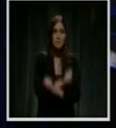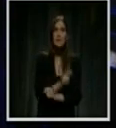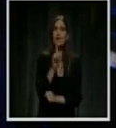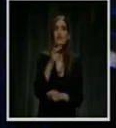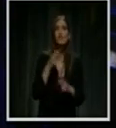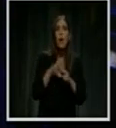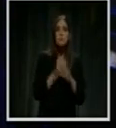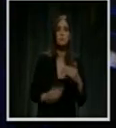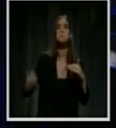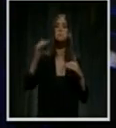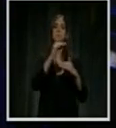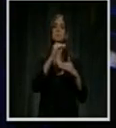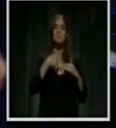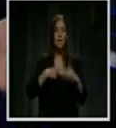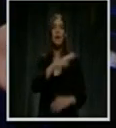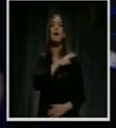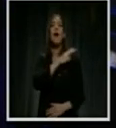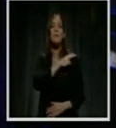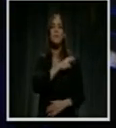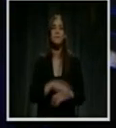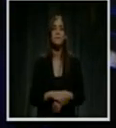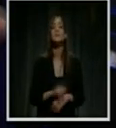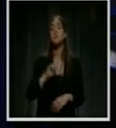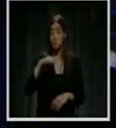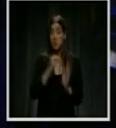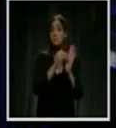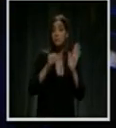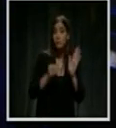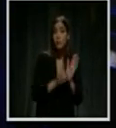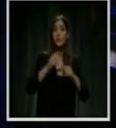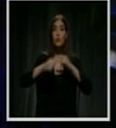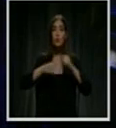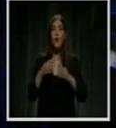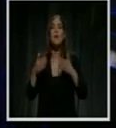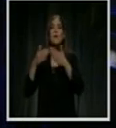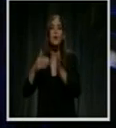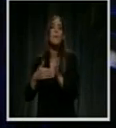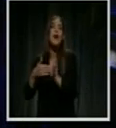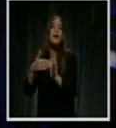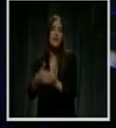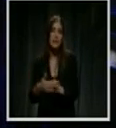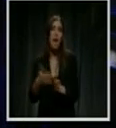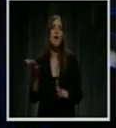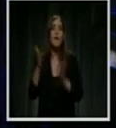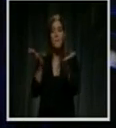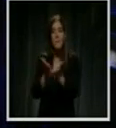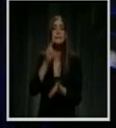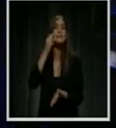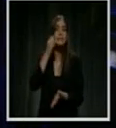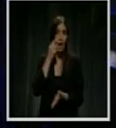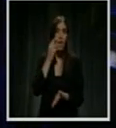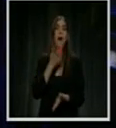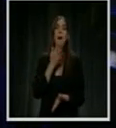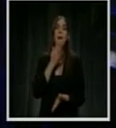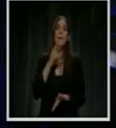fuq il-karru tiegħu. It-tielet punt, il-kwistjoni tal-Jott Marina ta' Marsa Skala. Partit Nazzjonalista fl-2006 illi daħħal il-bajja ta'